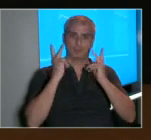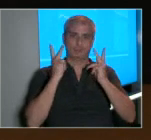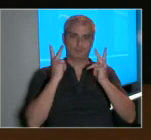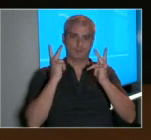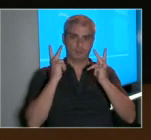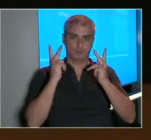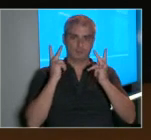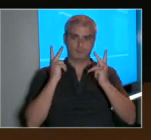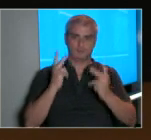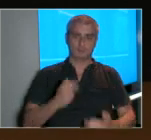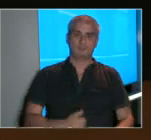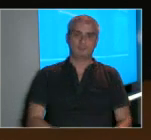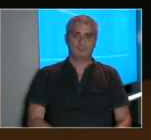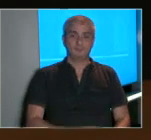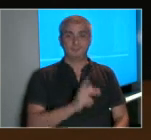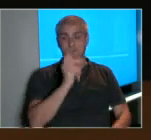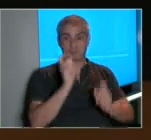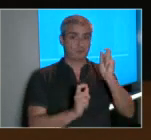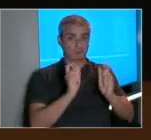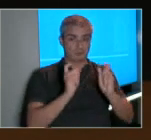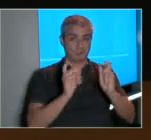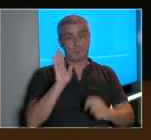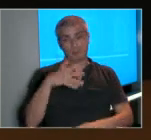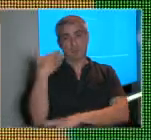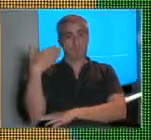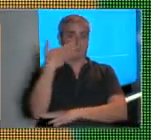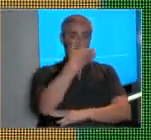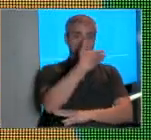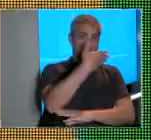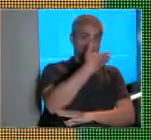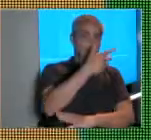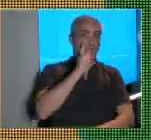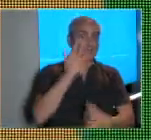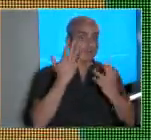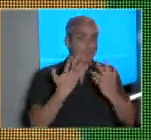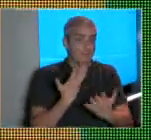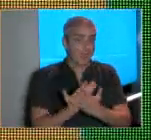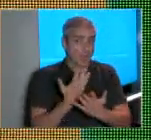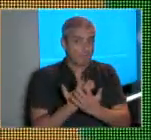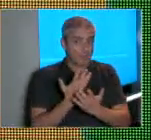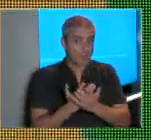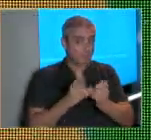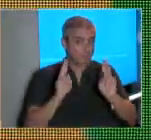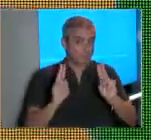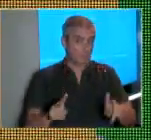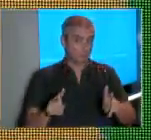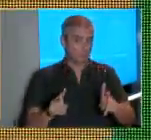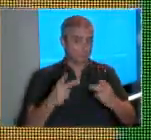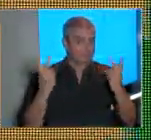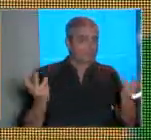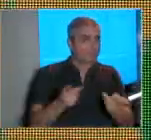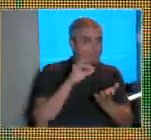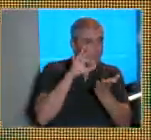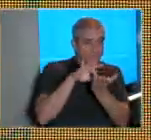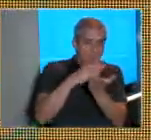לאפשר יחד חיים בצוותא בין אנשים, אבל גם בין מדינות. אבל כאשר העובדות חדות, חיפוש